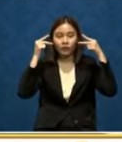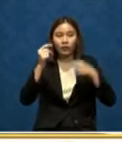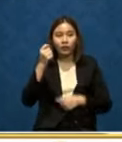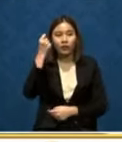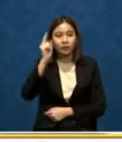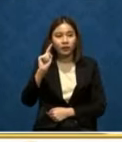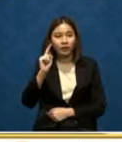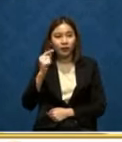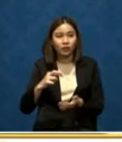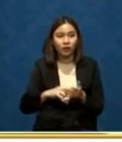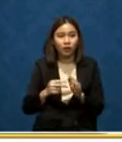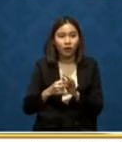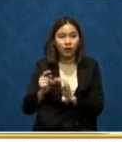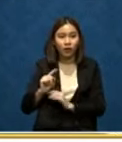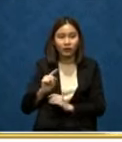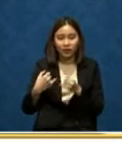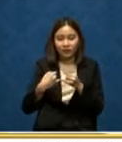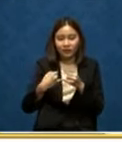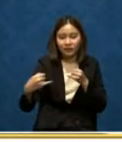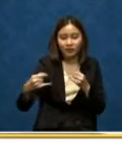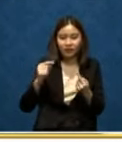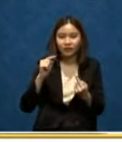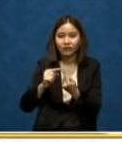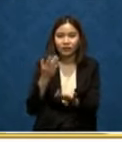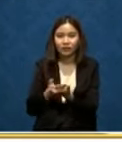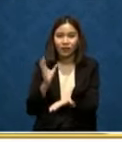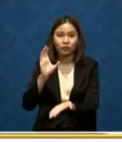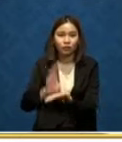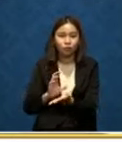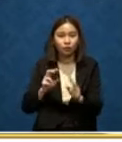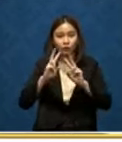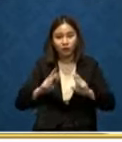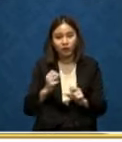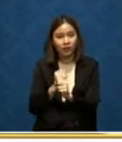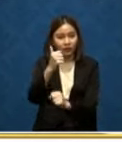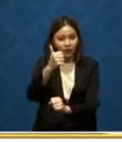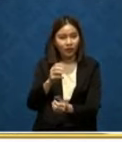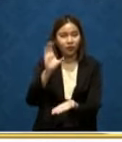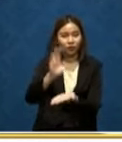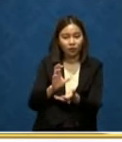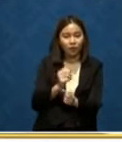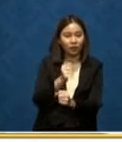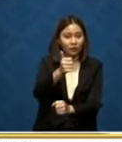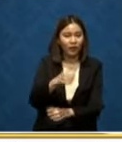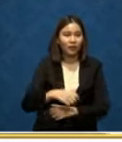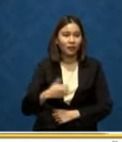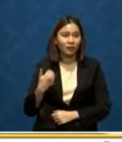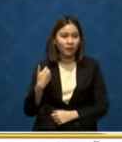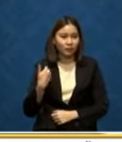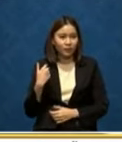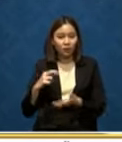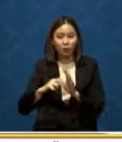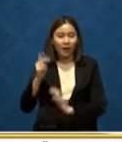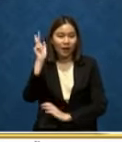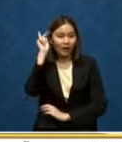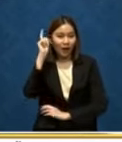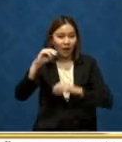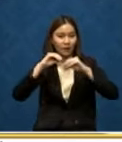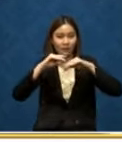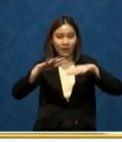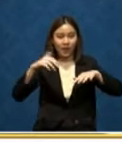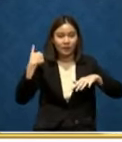จะวิ่งเต้นให้เข้าถึงเงินสนับสนุนของนักวิจัยเข้าถึงกองทุนได้ซึ่งก็ตกเป็นข่าวและ